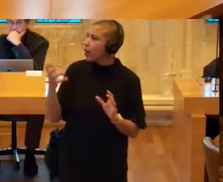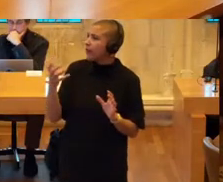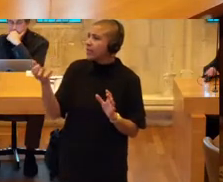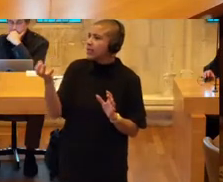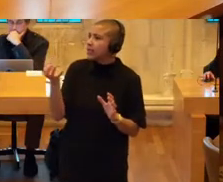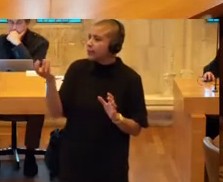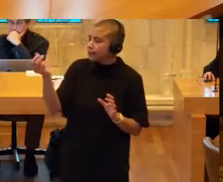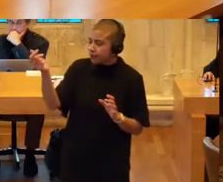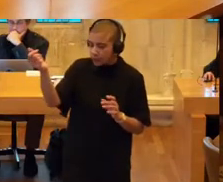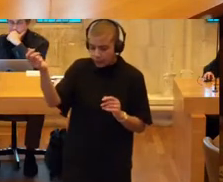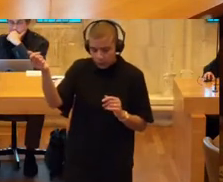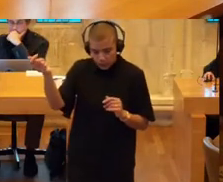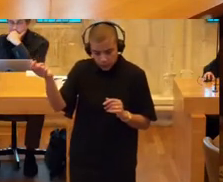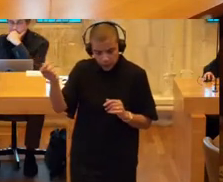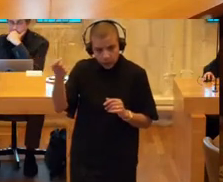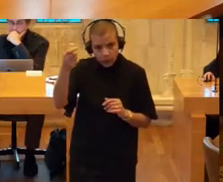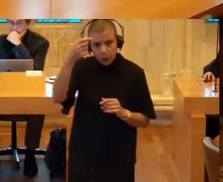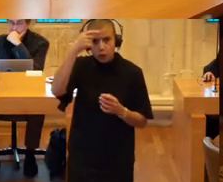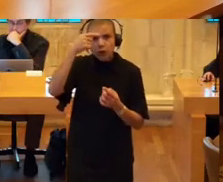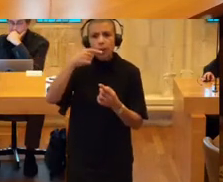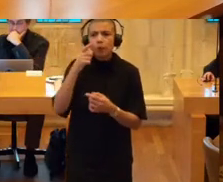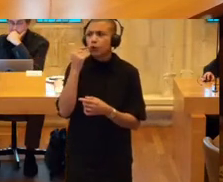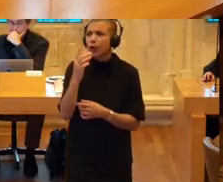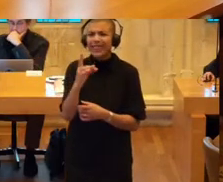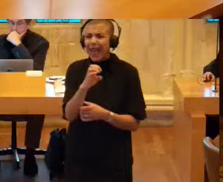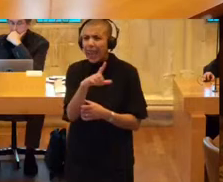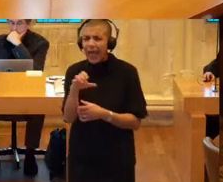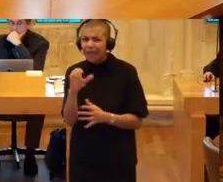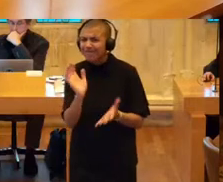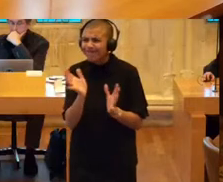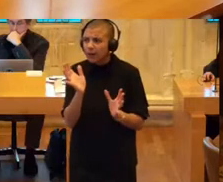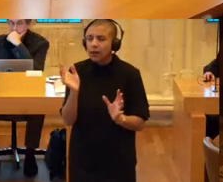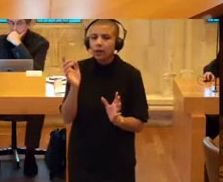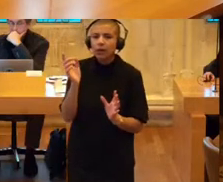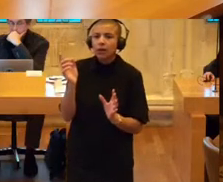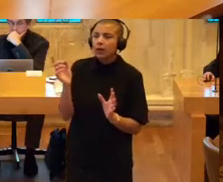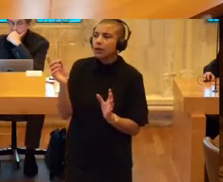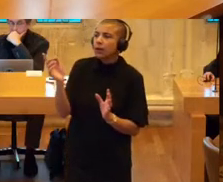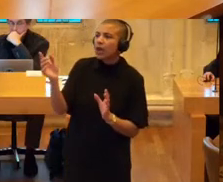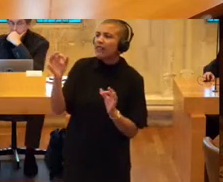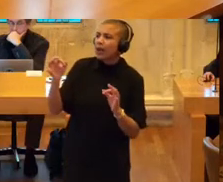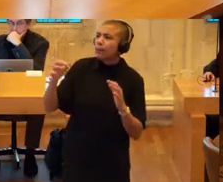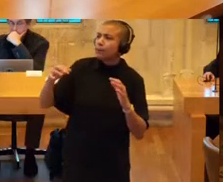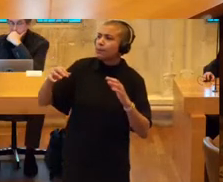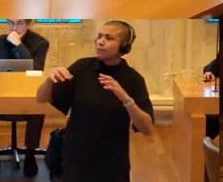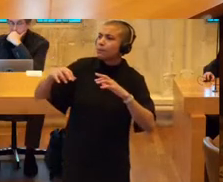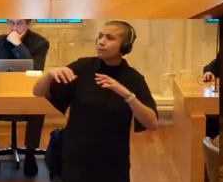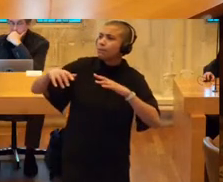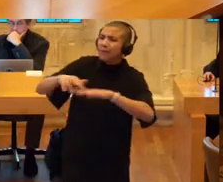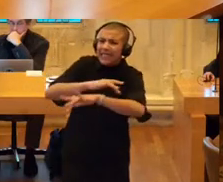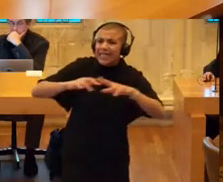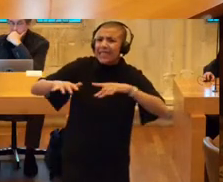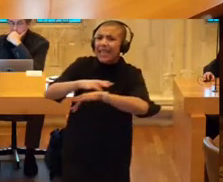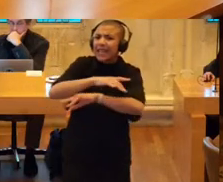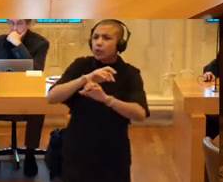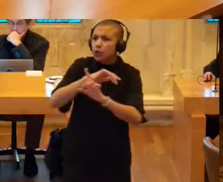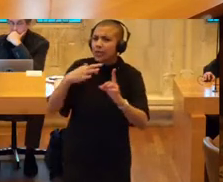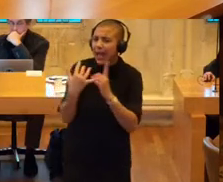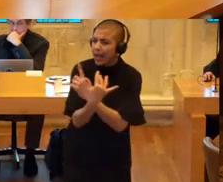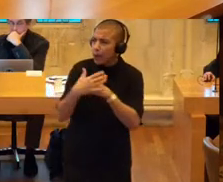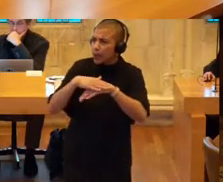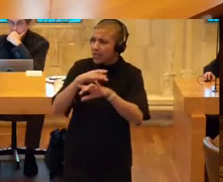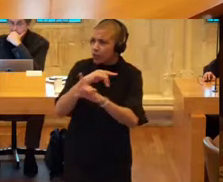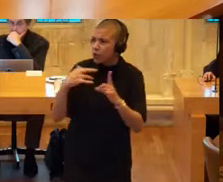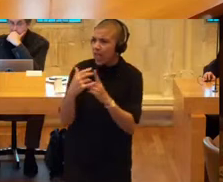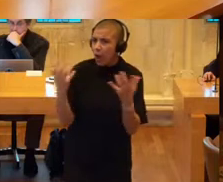les sujets, puisque ça a été abordé effectivement sur le sujet de la mixité sociale en quelque sorte, et la politique sociale. Donc